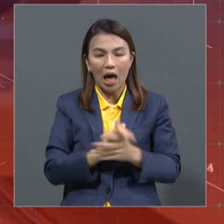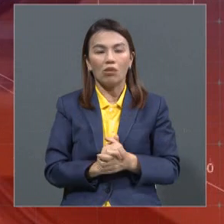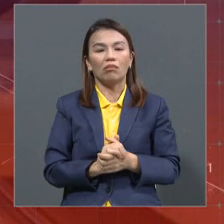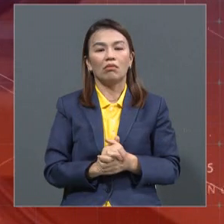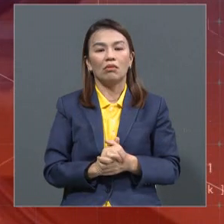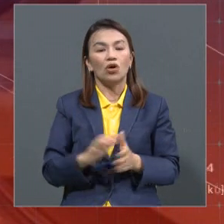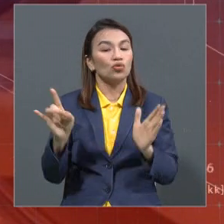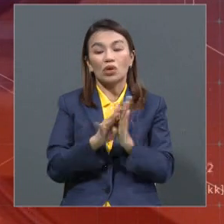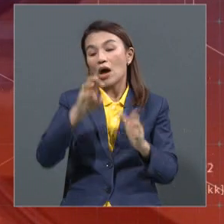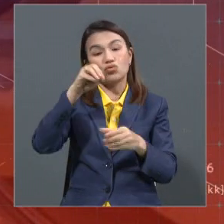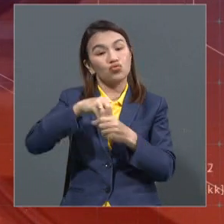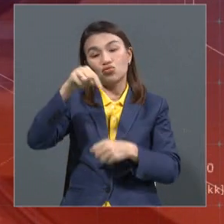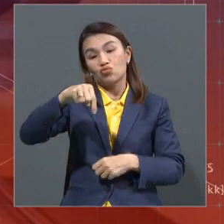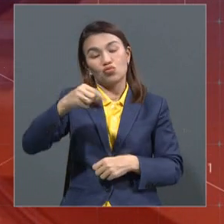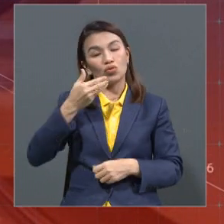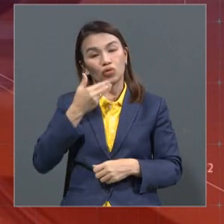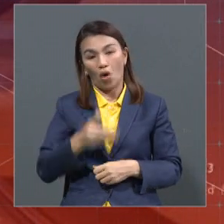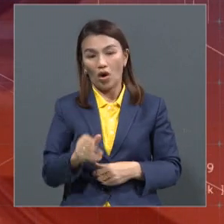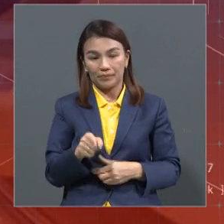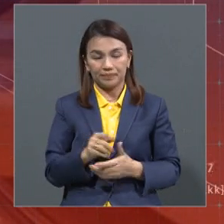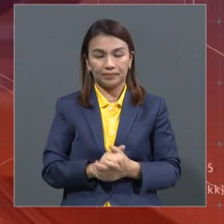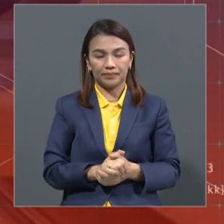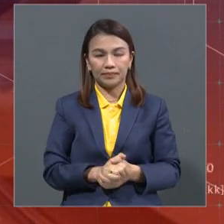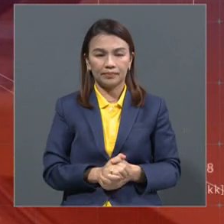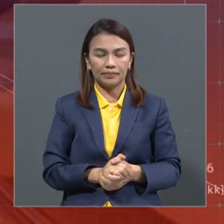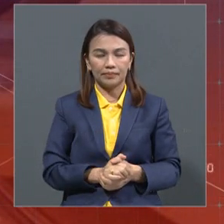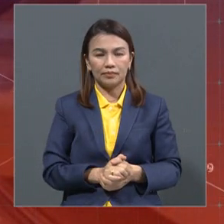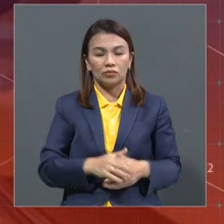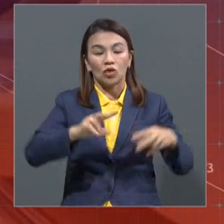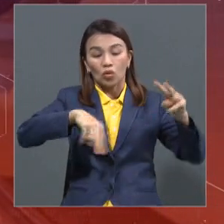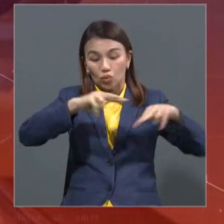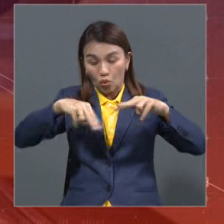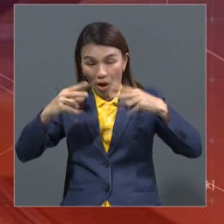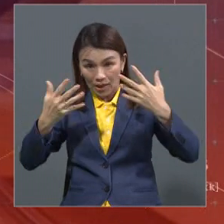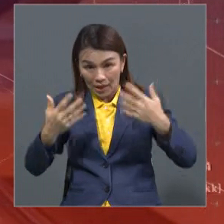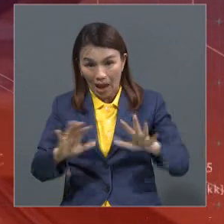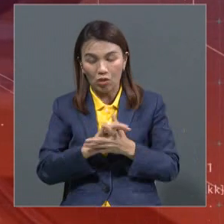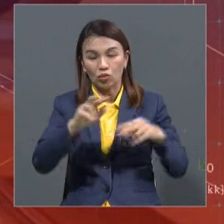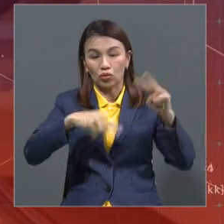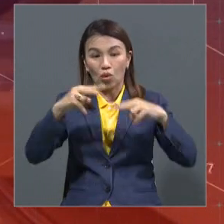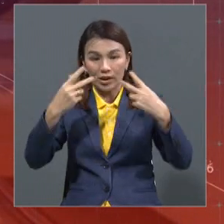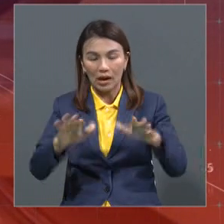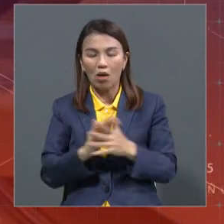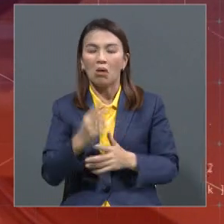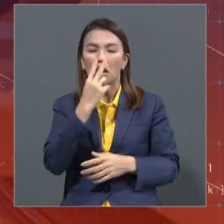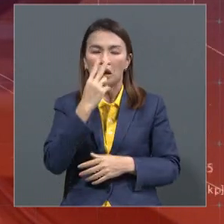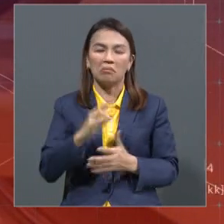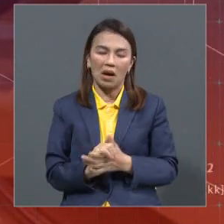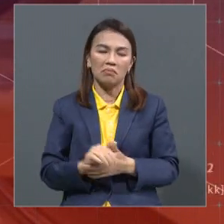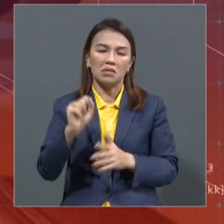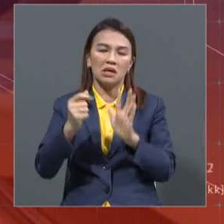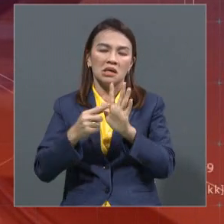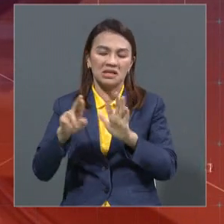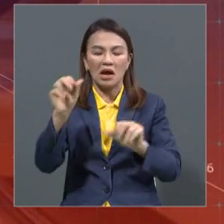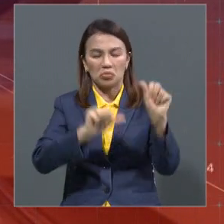ใครเดินออกมาจากห้องอีกเลยค่ะขณะที่ผลการตรวจพิสูจน์หลักฐานเบื้องต้นก็พบศาลไซนายนะคะที่ถ้วยชาแล้วก็